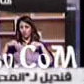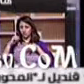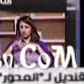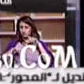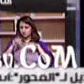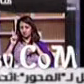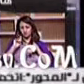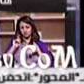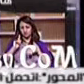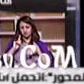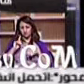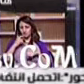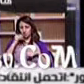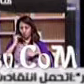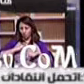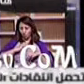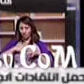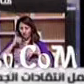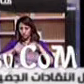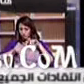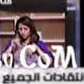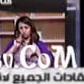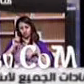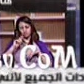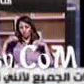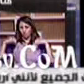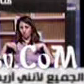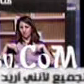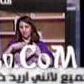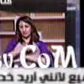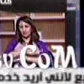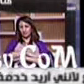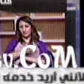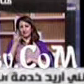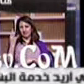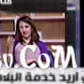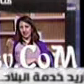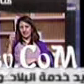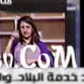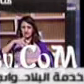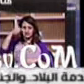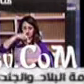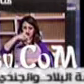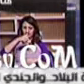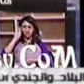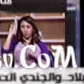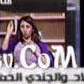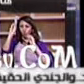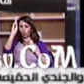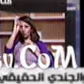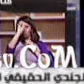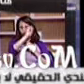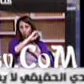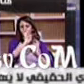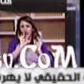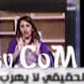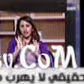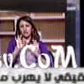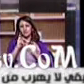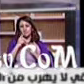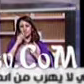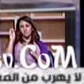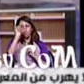لدينا لا النيه ولا الرغبه في استعمال العنف يوم 30/6 وارجوا من الجميع ومن جميع الاطراف ان هم يتفهموا ده